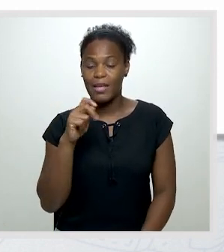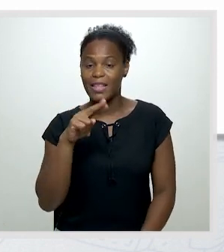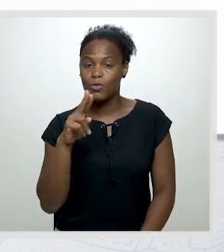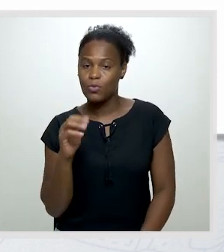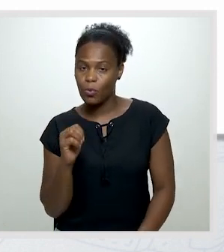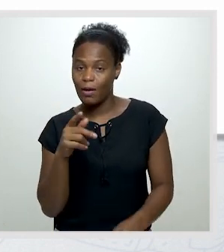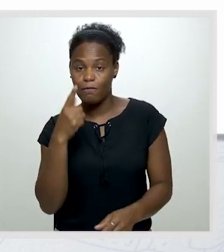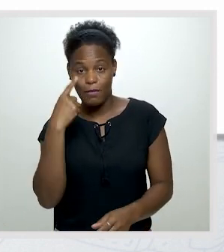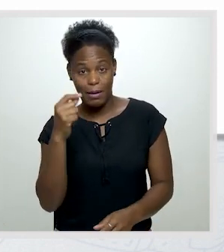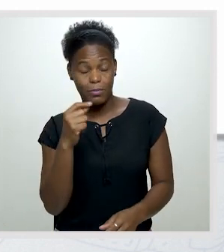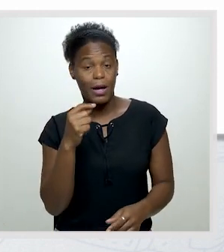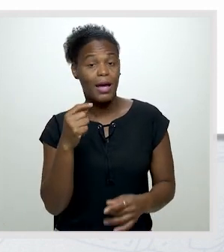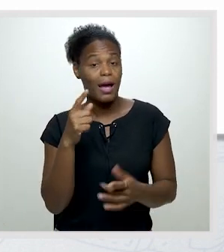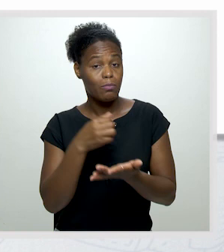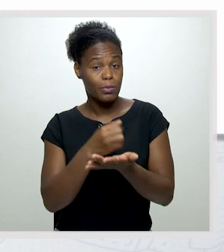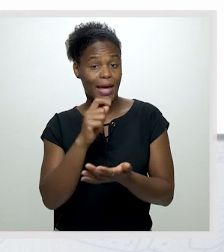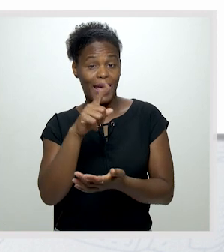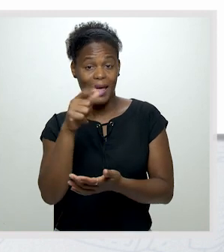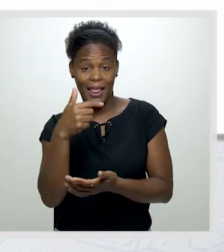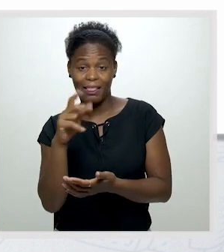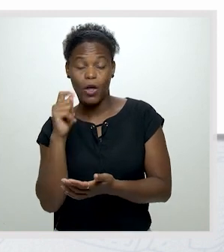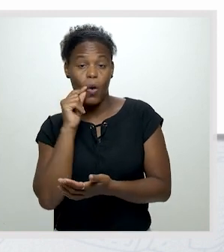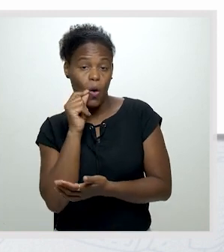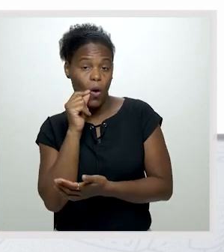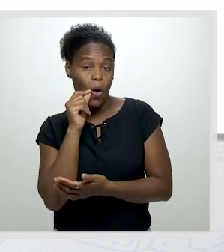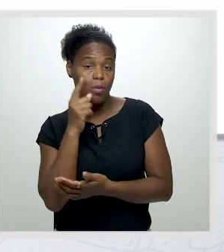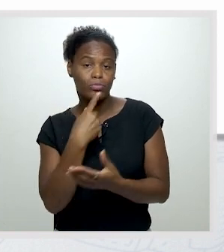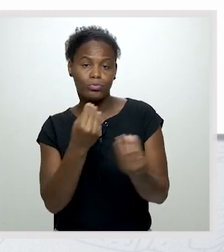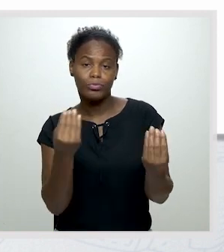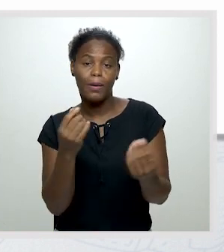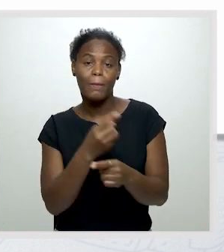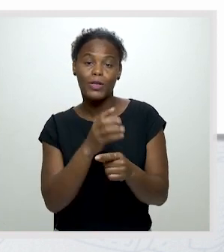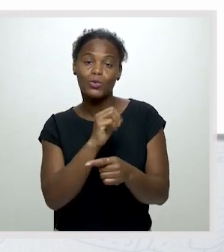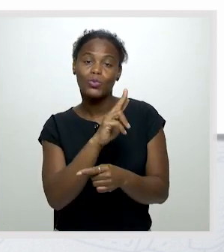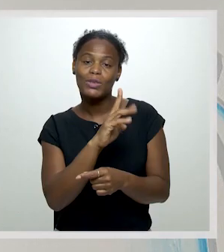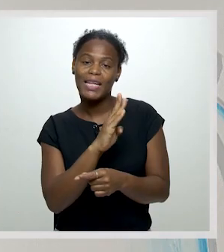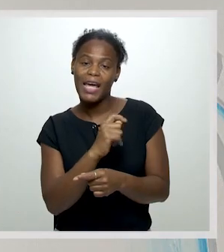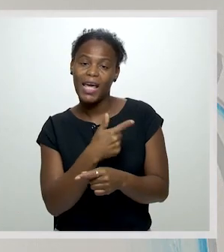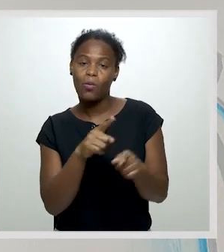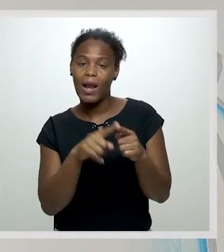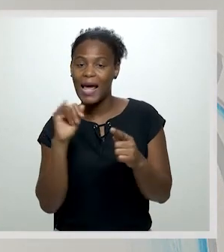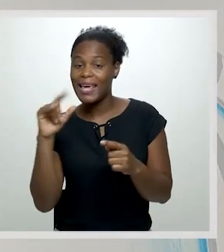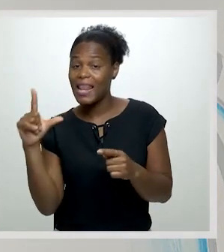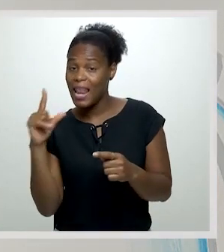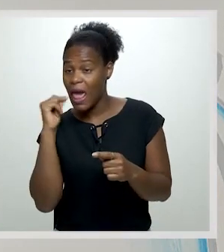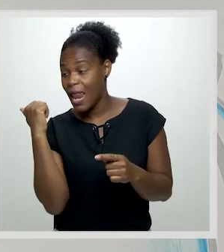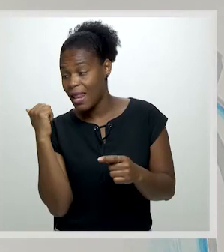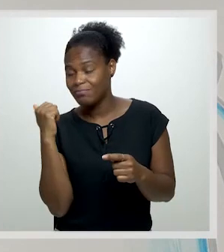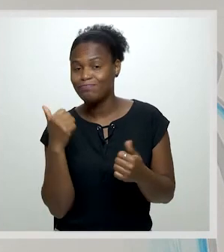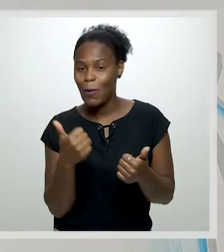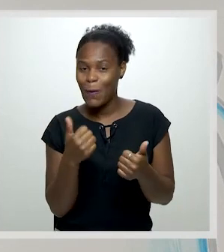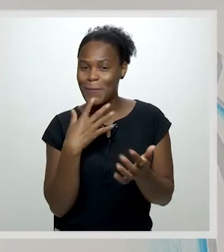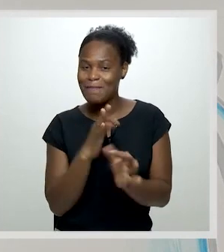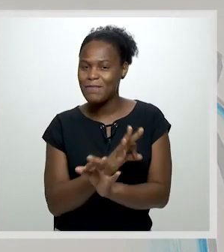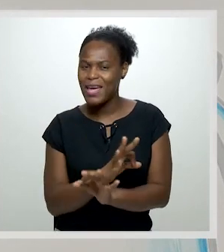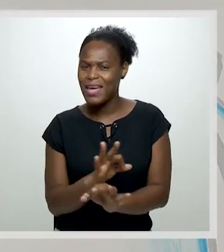être masculin pluriel, puisque le sujet c'est il. C'est bon? Parfait.